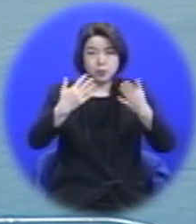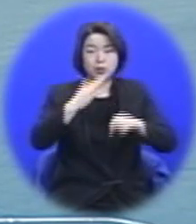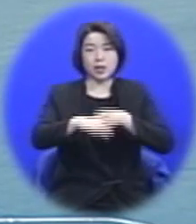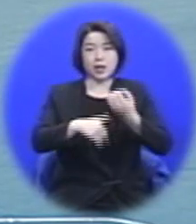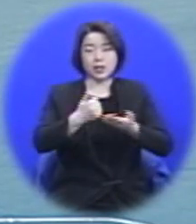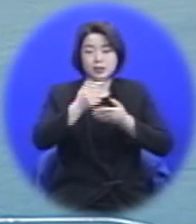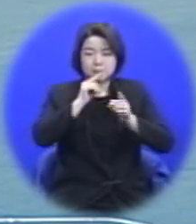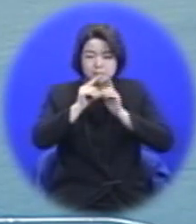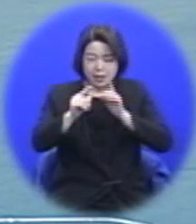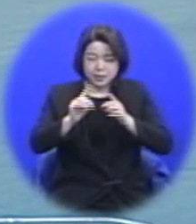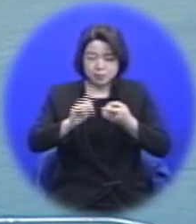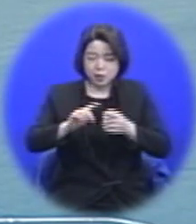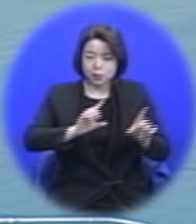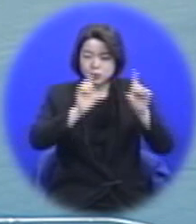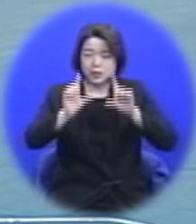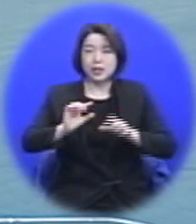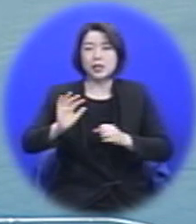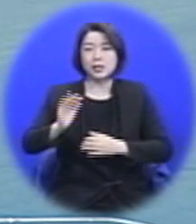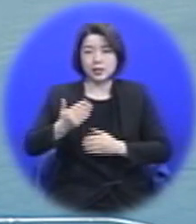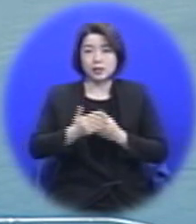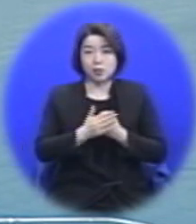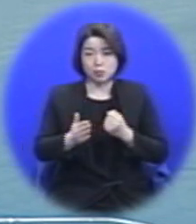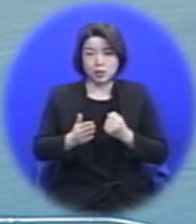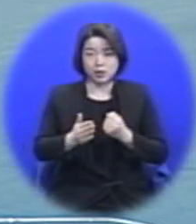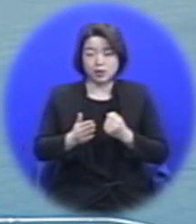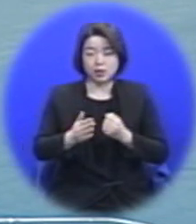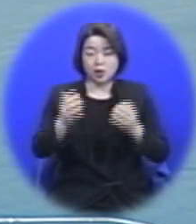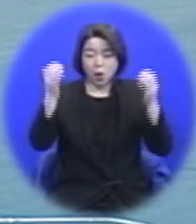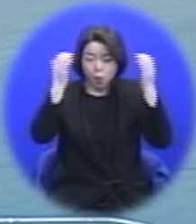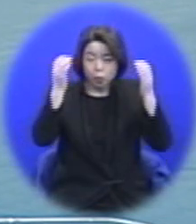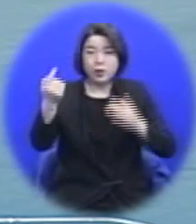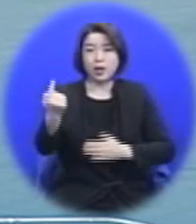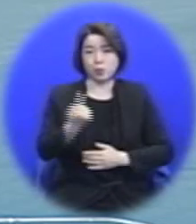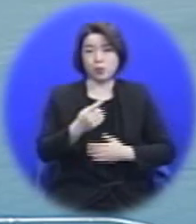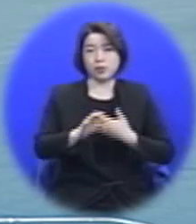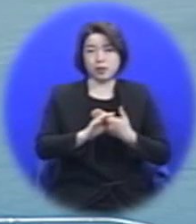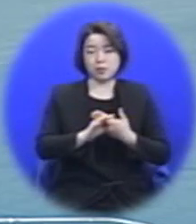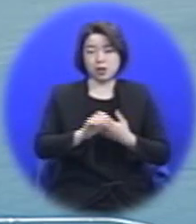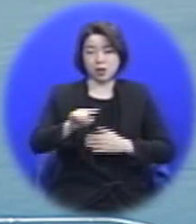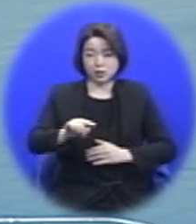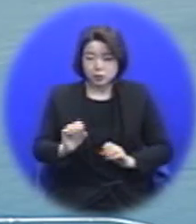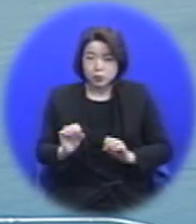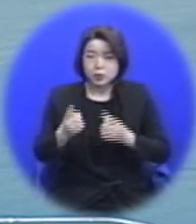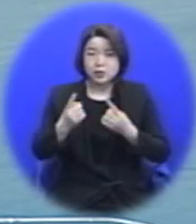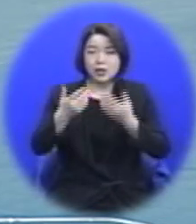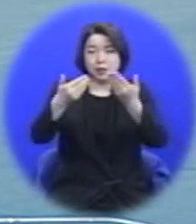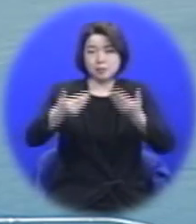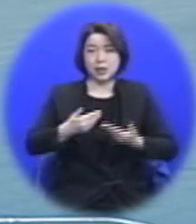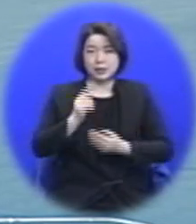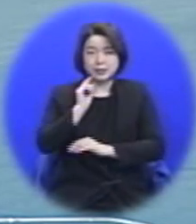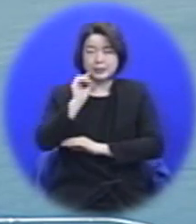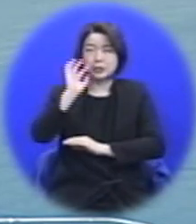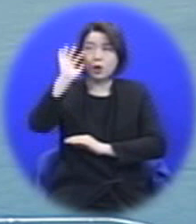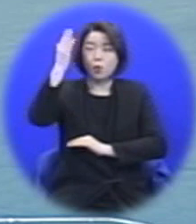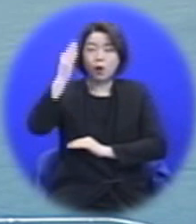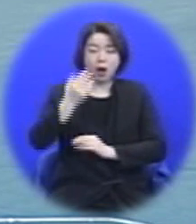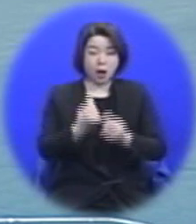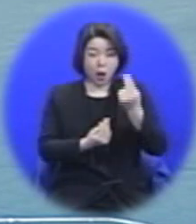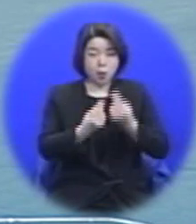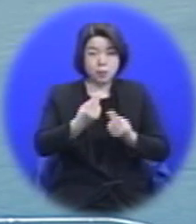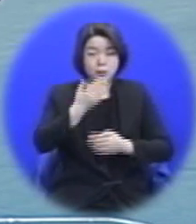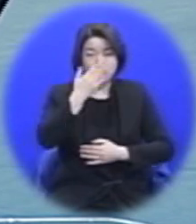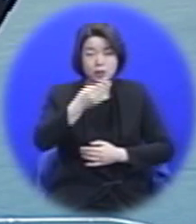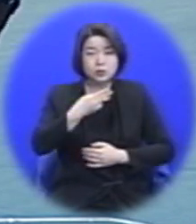살아야 하기 때문에 고난이 온다면 그러면 그로 인해서 받을 영광이 비교할 수 없이 크다는